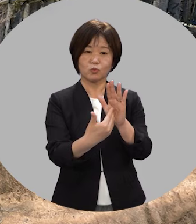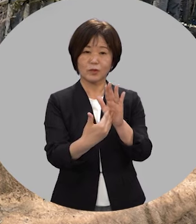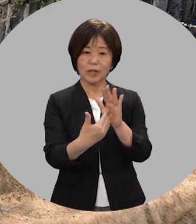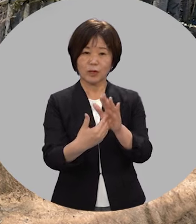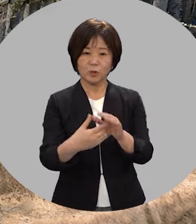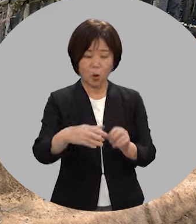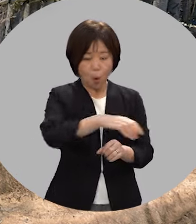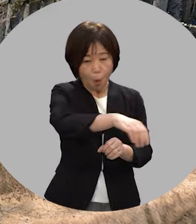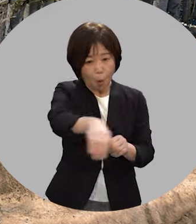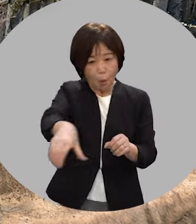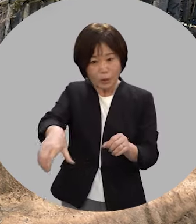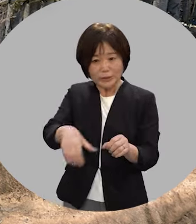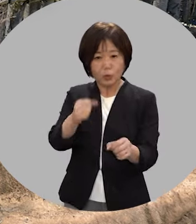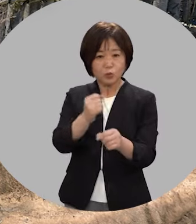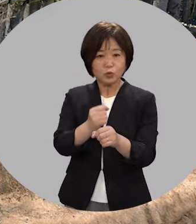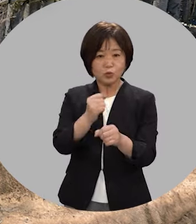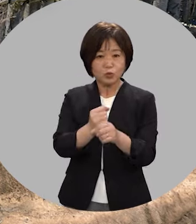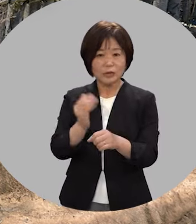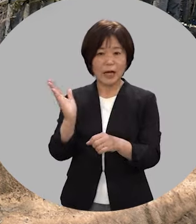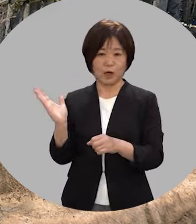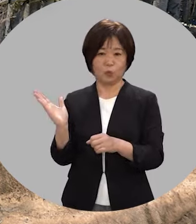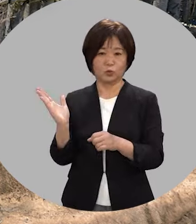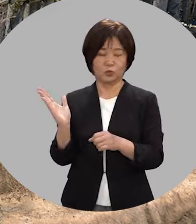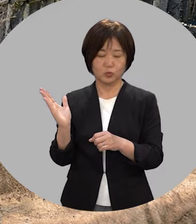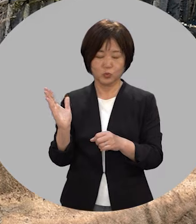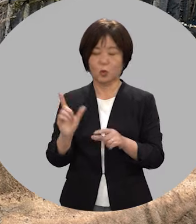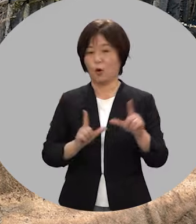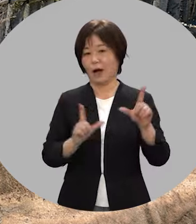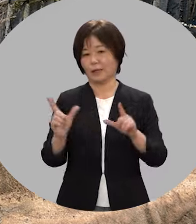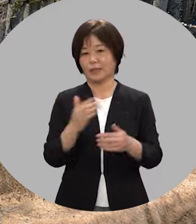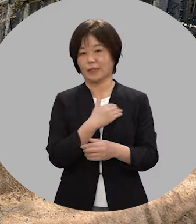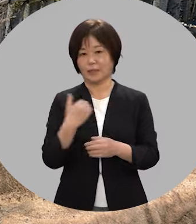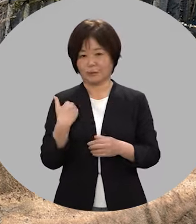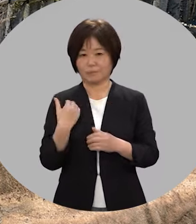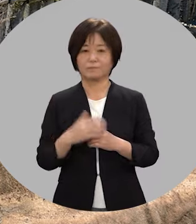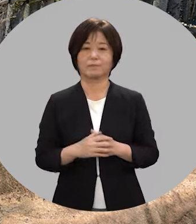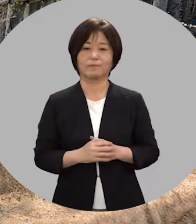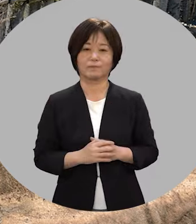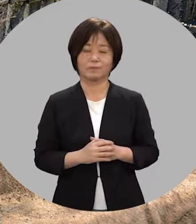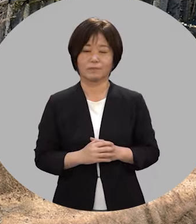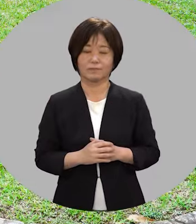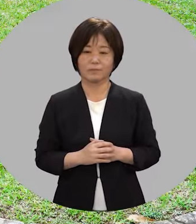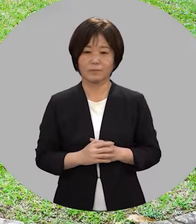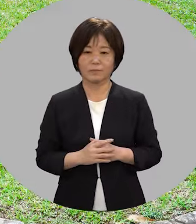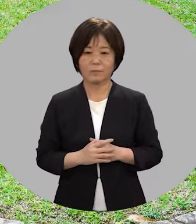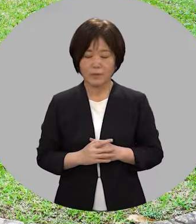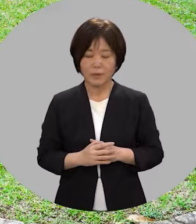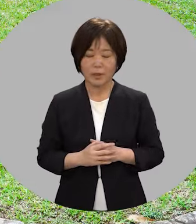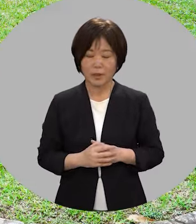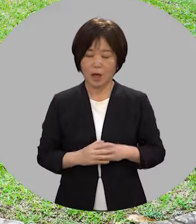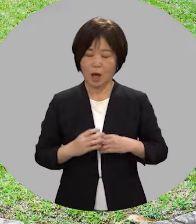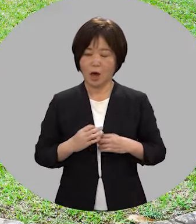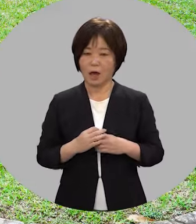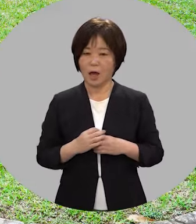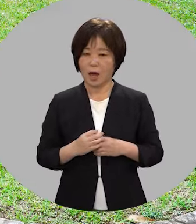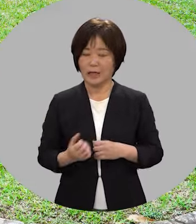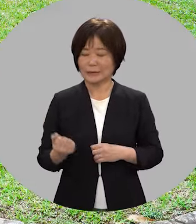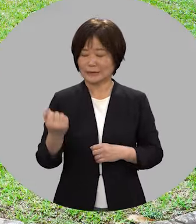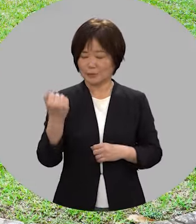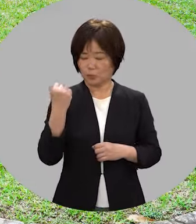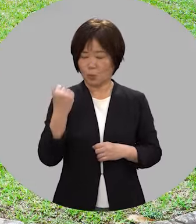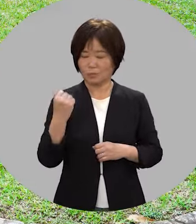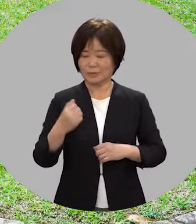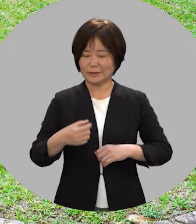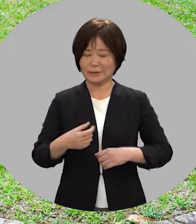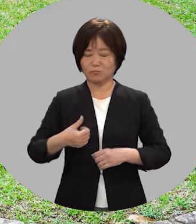ぐ堀を巡らせた環濠集落という村の形が出来上がります。そして有力者たちは立